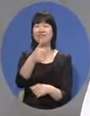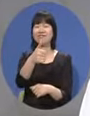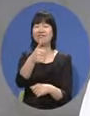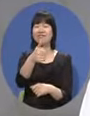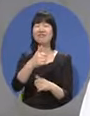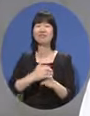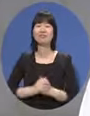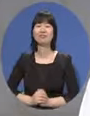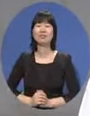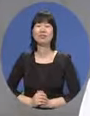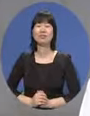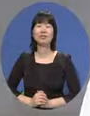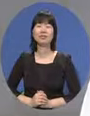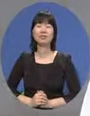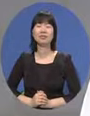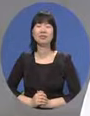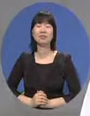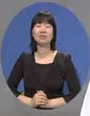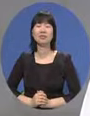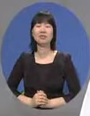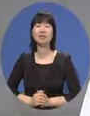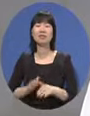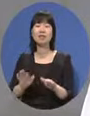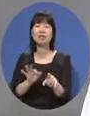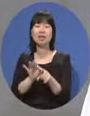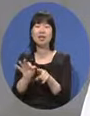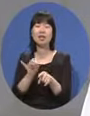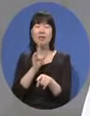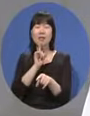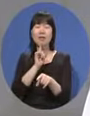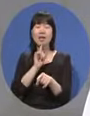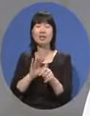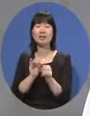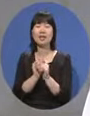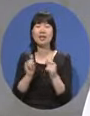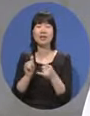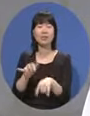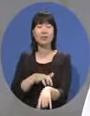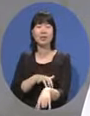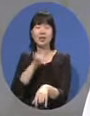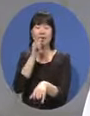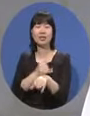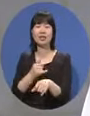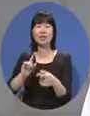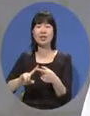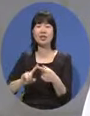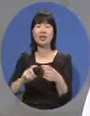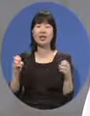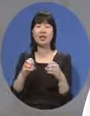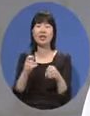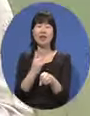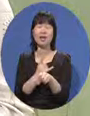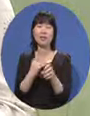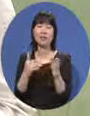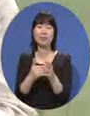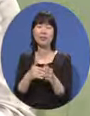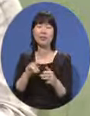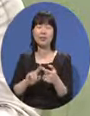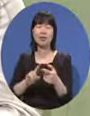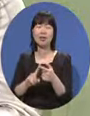떠받들어 주겠다 이 계정에 해서 이 잔소리가 얼마나 사람 안 떼고 불편한 지에 대해서 얘기를 하다